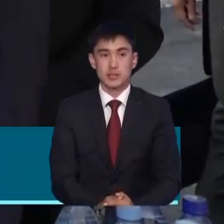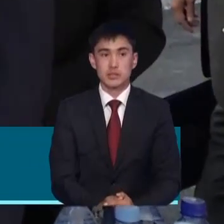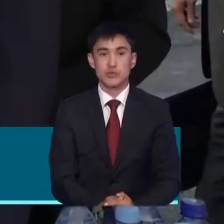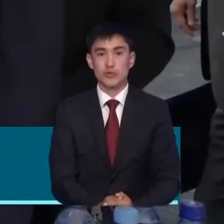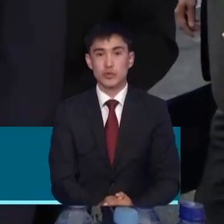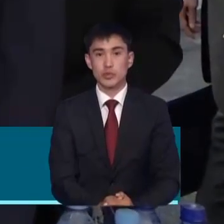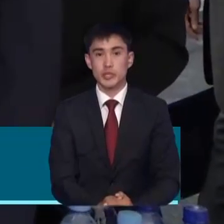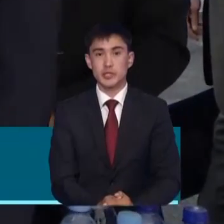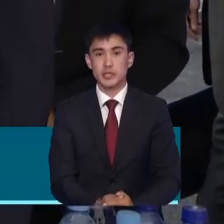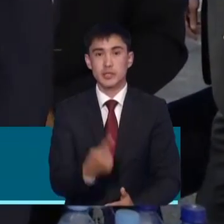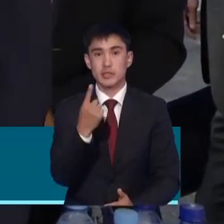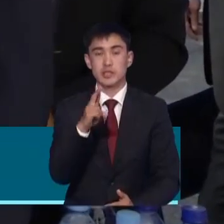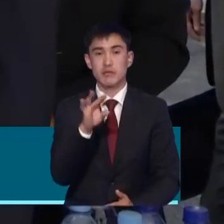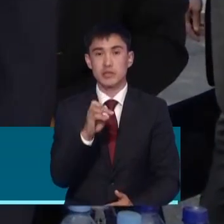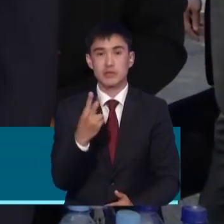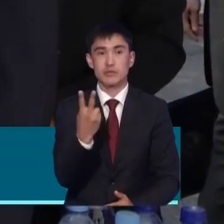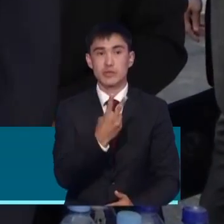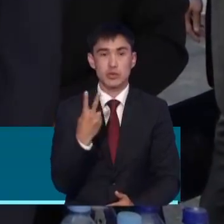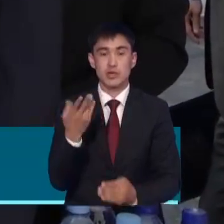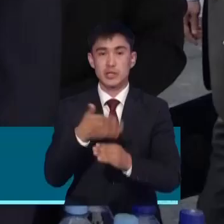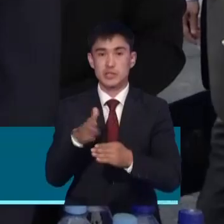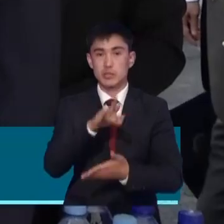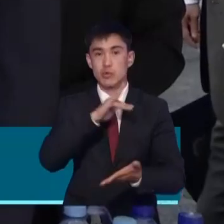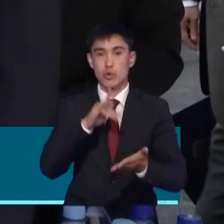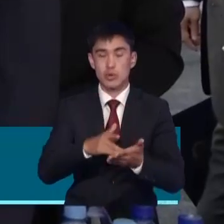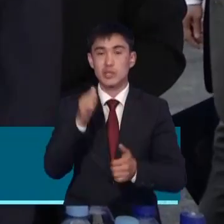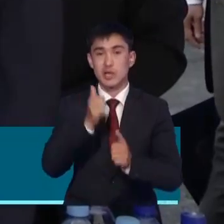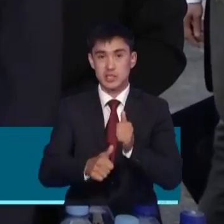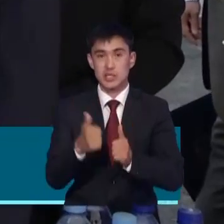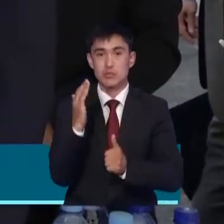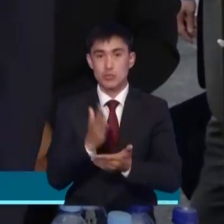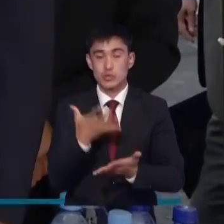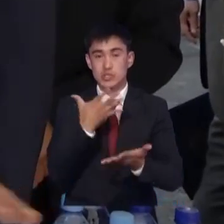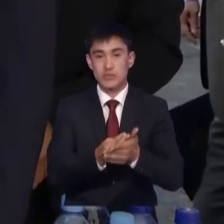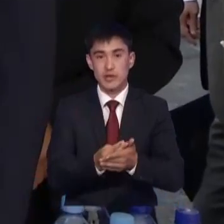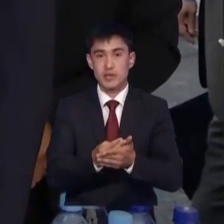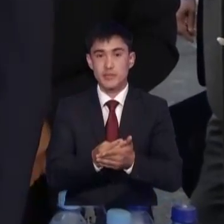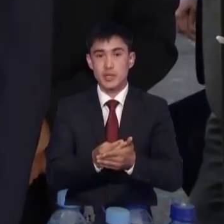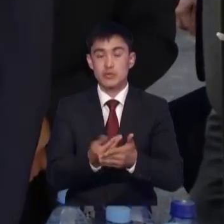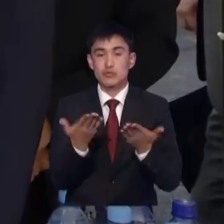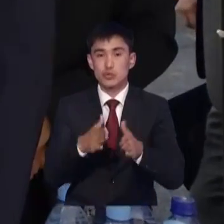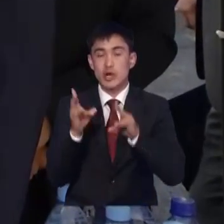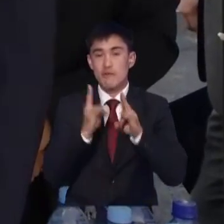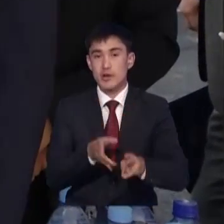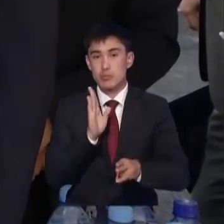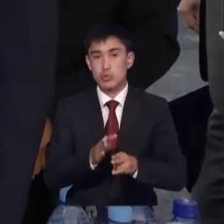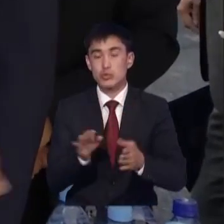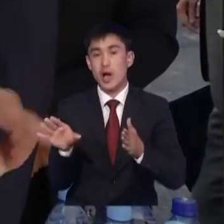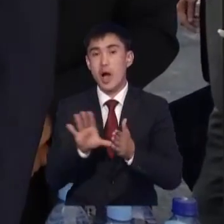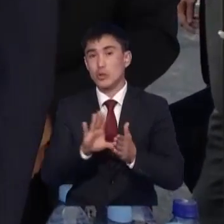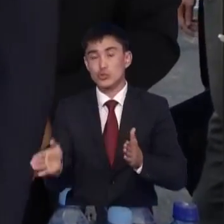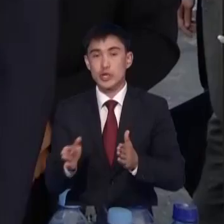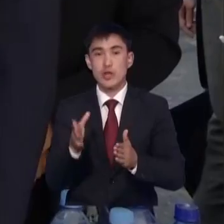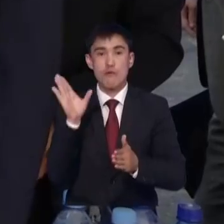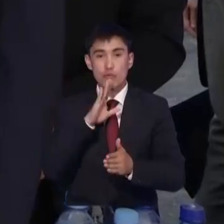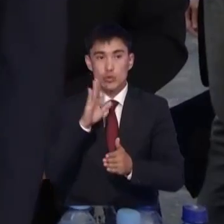сбой один квартал второй мы разделим город каждый квартал будет иметь свои вентили и в случае аварии будут отключать воду